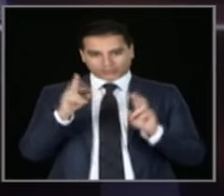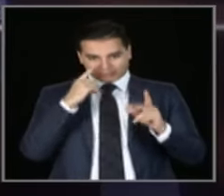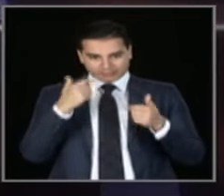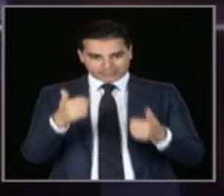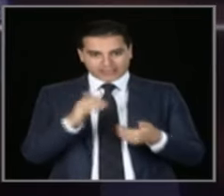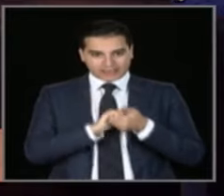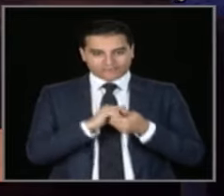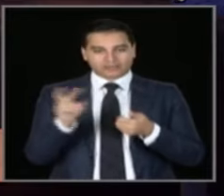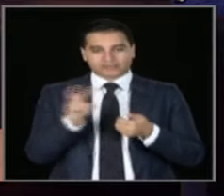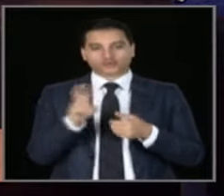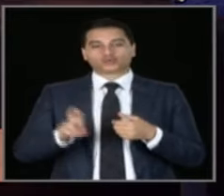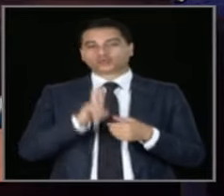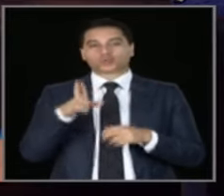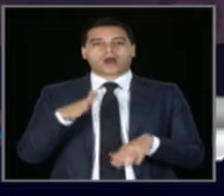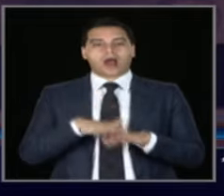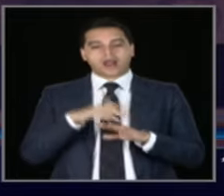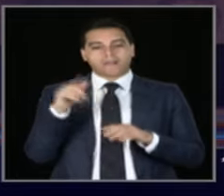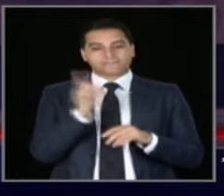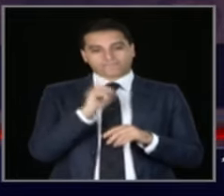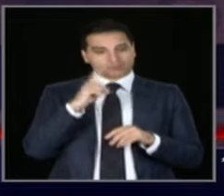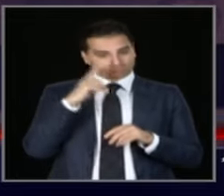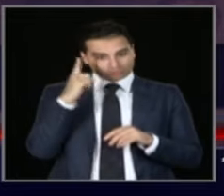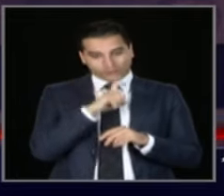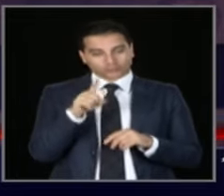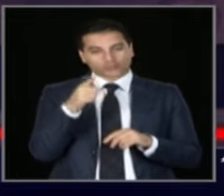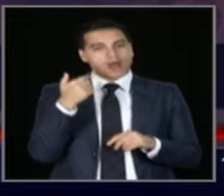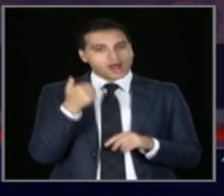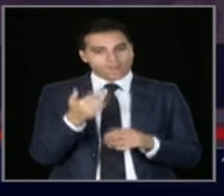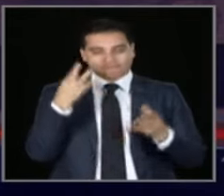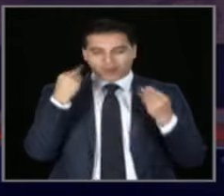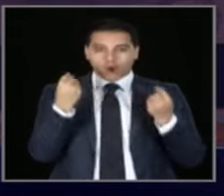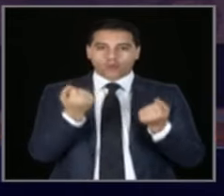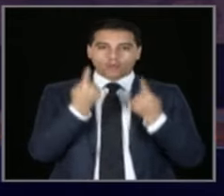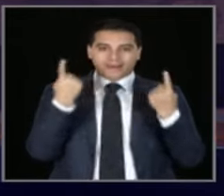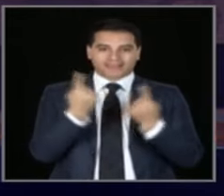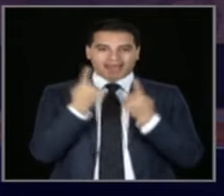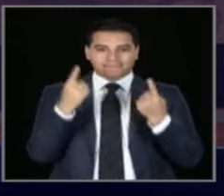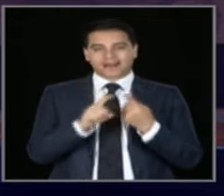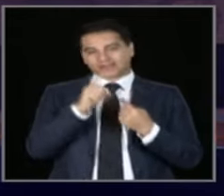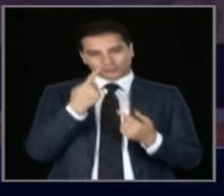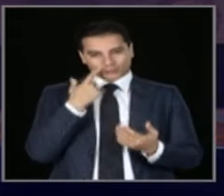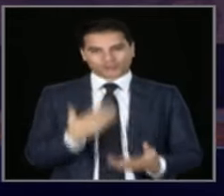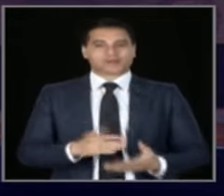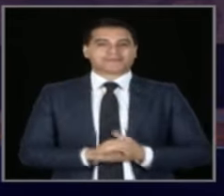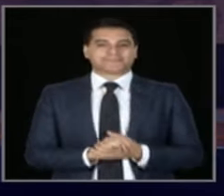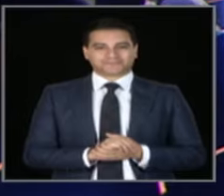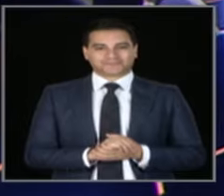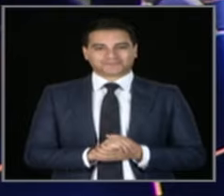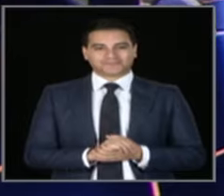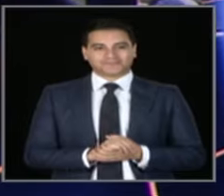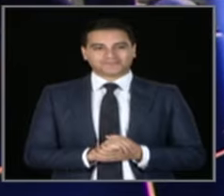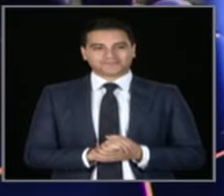اتفقنا؟ السؤال اللي جاي مش صعب وسؤال حلو الحقيقة، معلومة حلوة، معلومات عامة. والسؤال